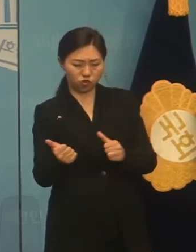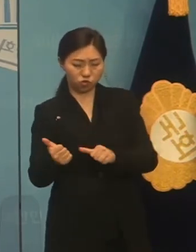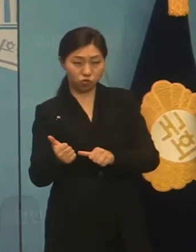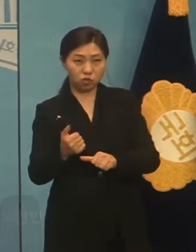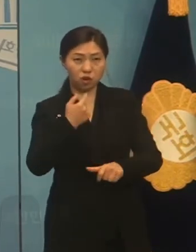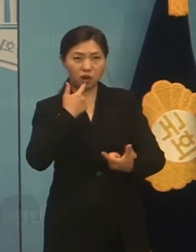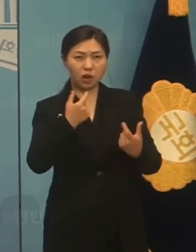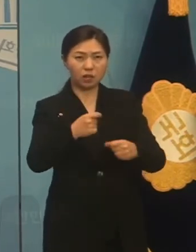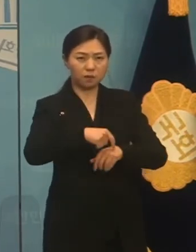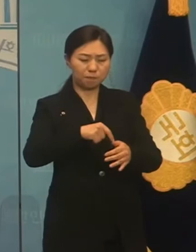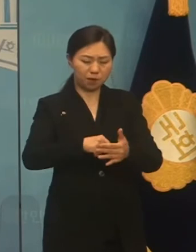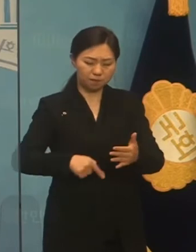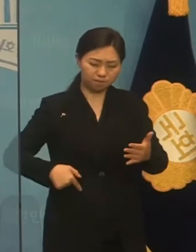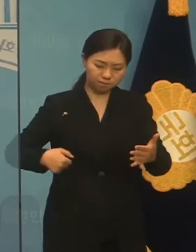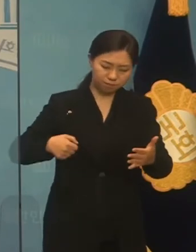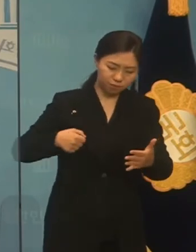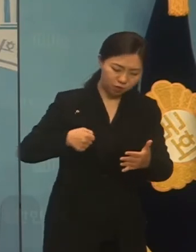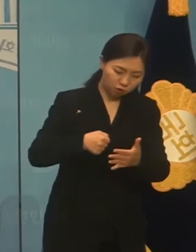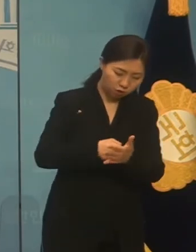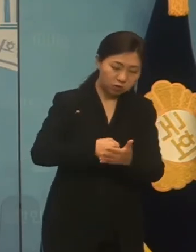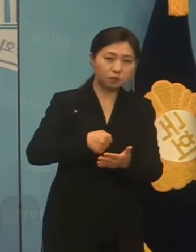출마를 결심했습니다.